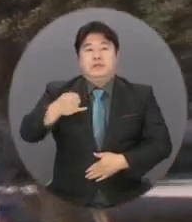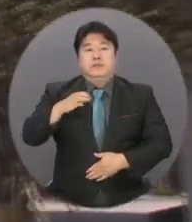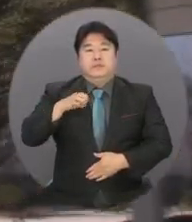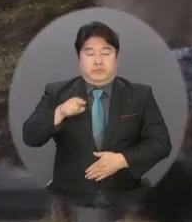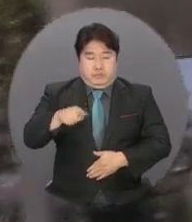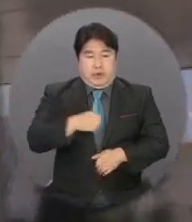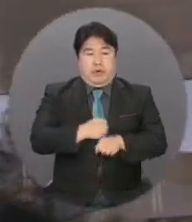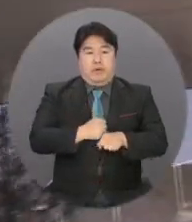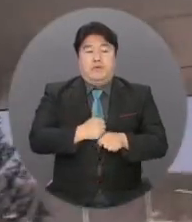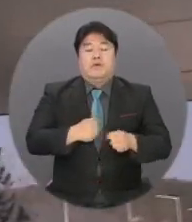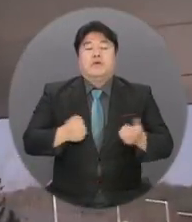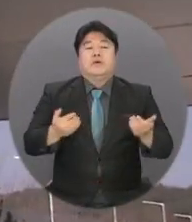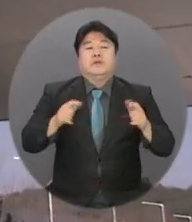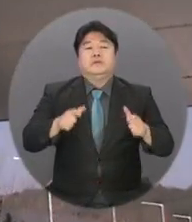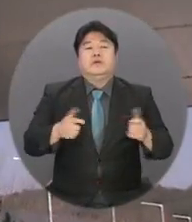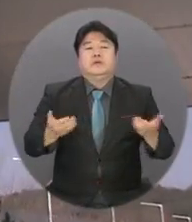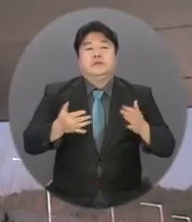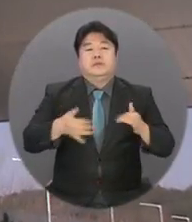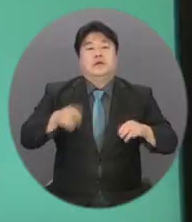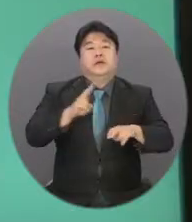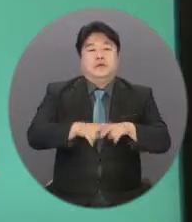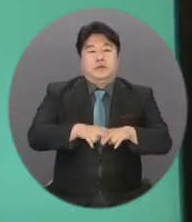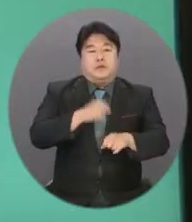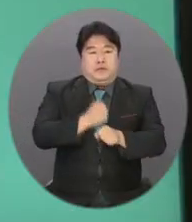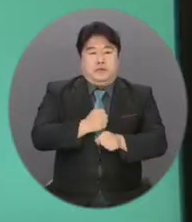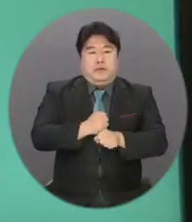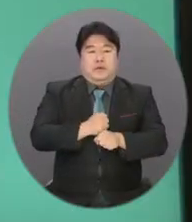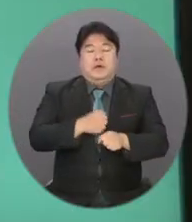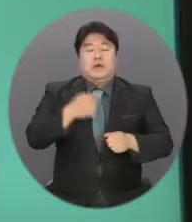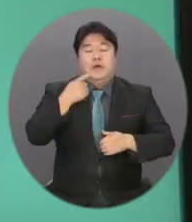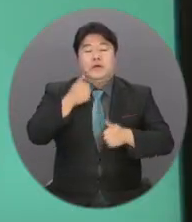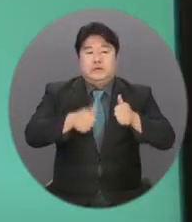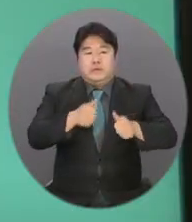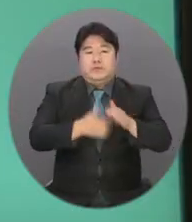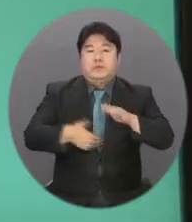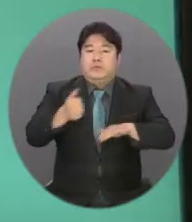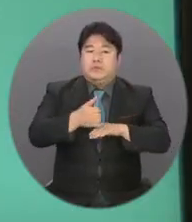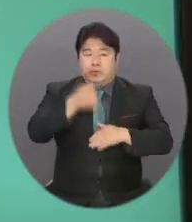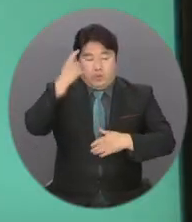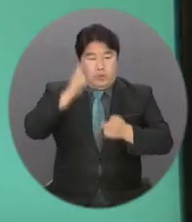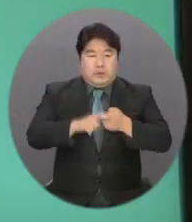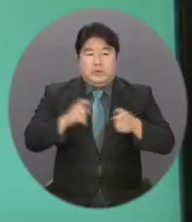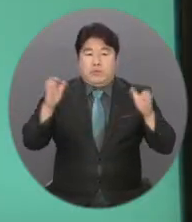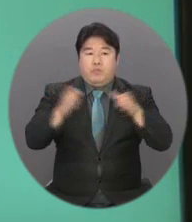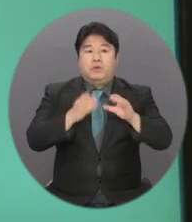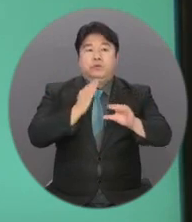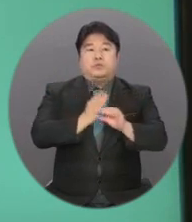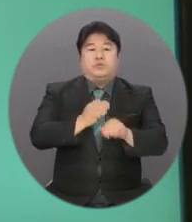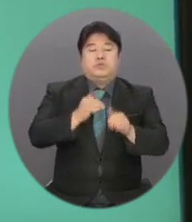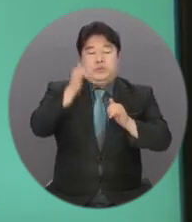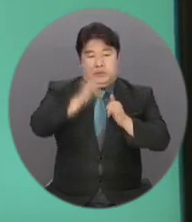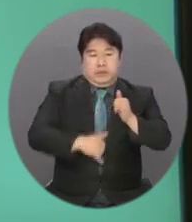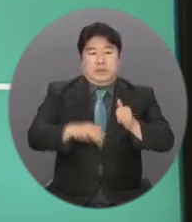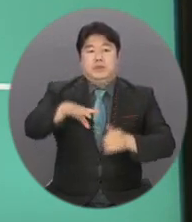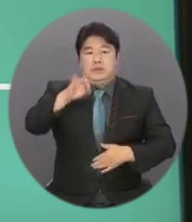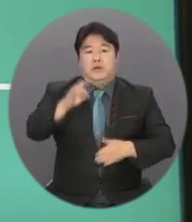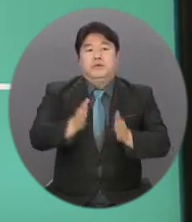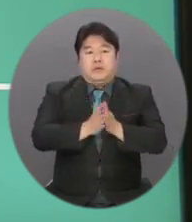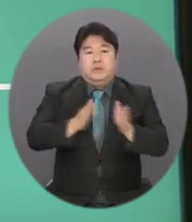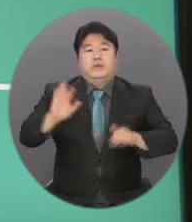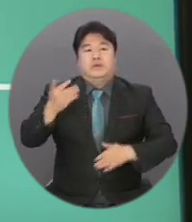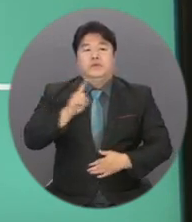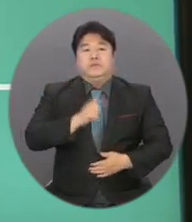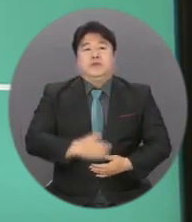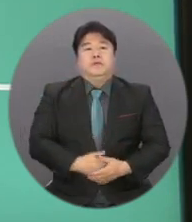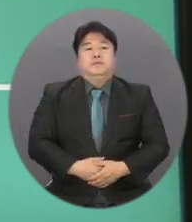노사 상생과 지역 일자리 창출이라는 실험이 성공할 수 있을지 관심이 모아지고 있는 가운데 역사적인 첫 빠리 시작됐습니다